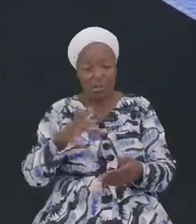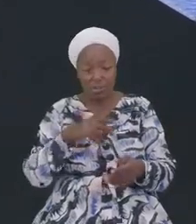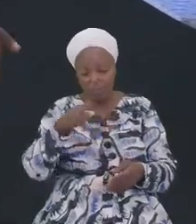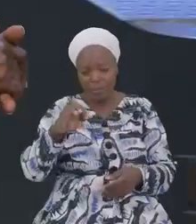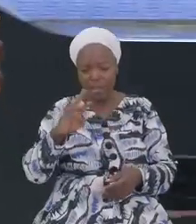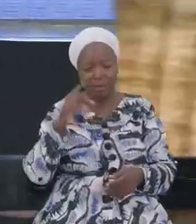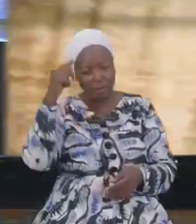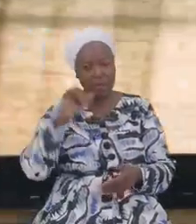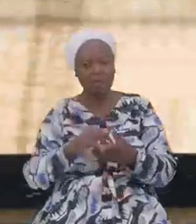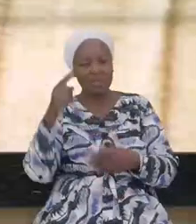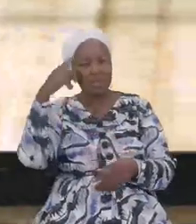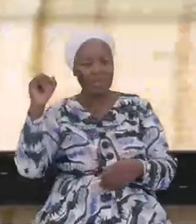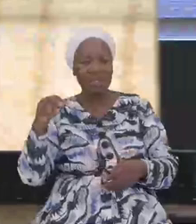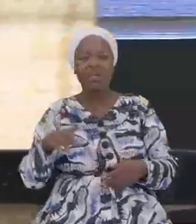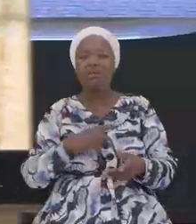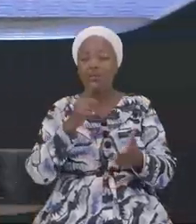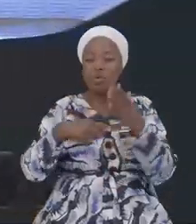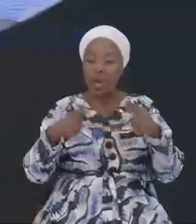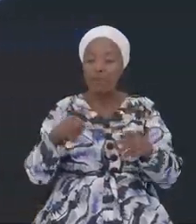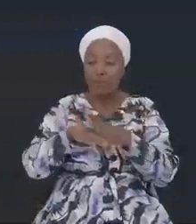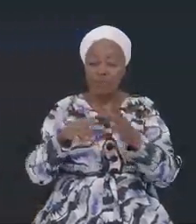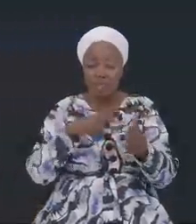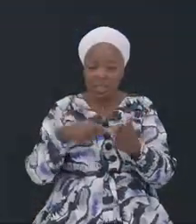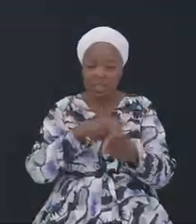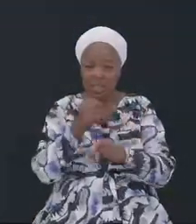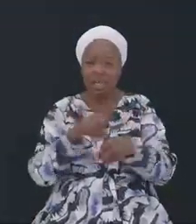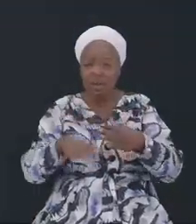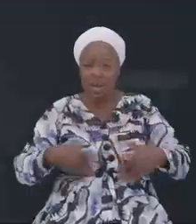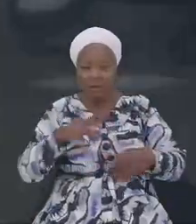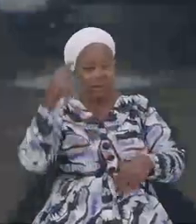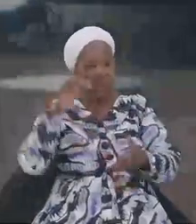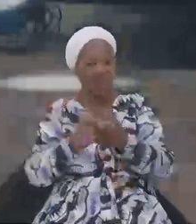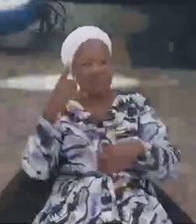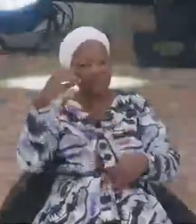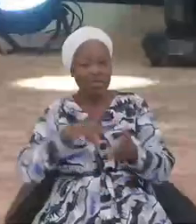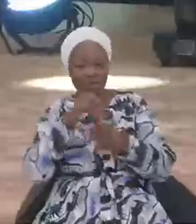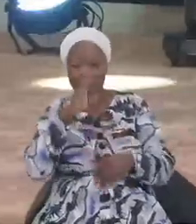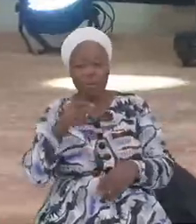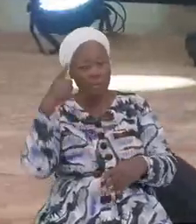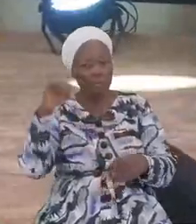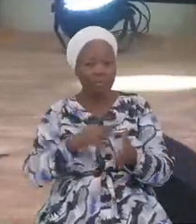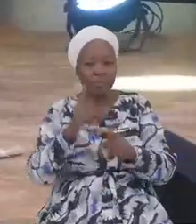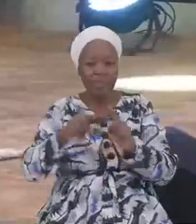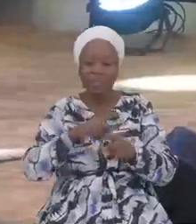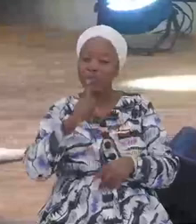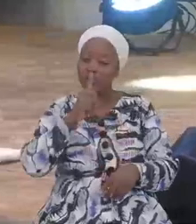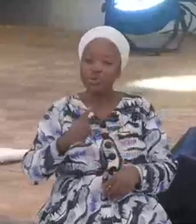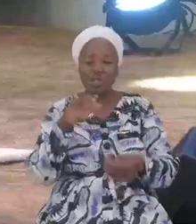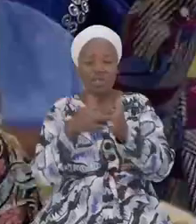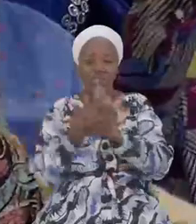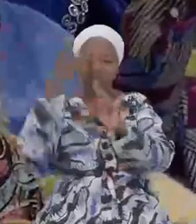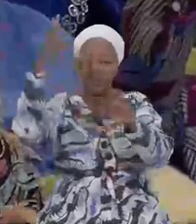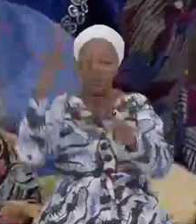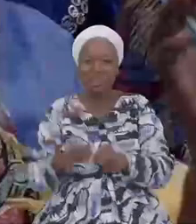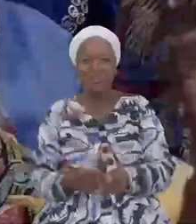se passe dans ta vie, cette année, dans ta vie, ce qui se passe, tu as passé que c'est le rêve. Cette année, ce sera de la réalité au nom